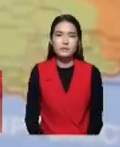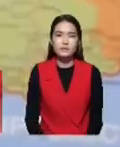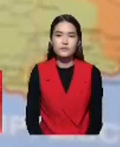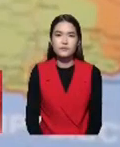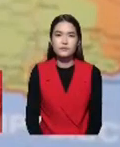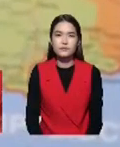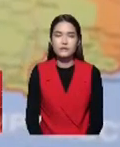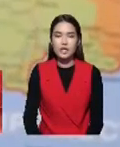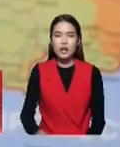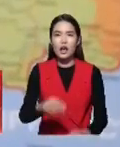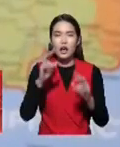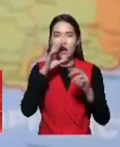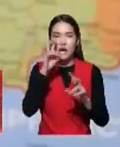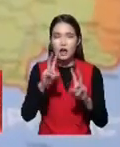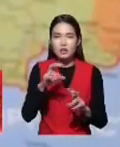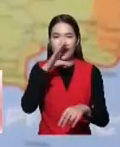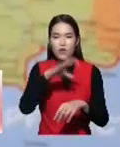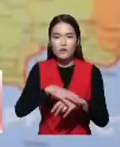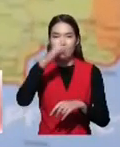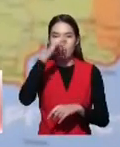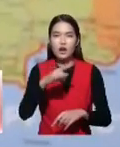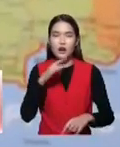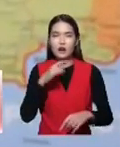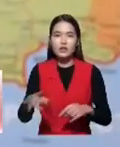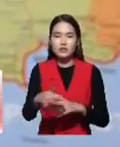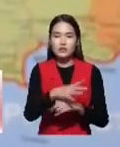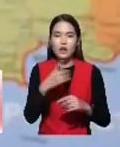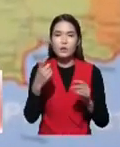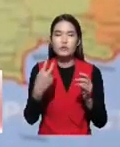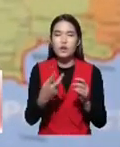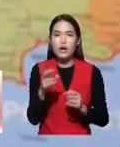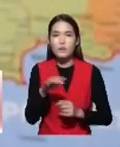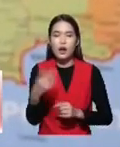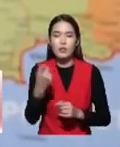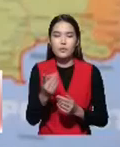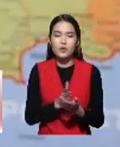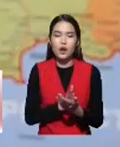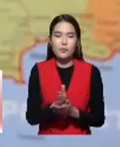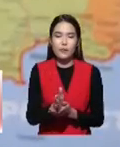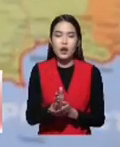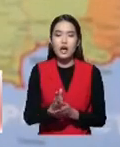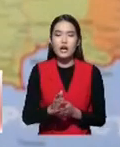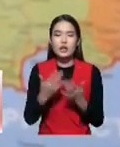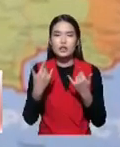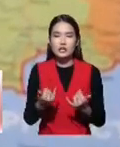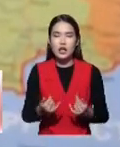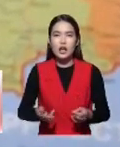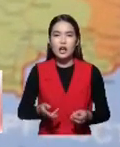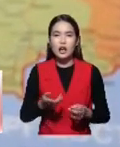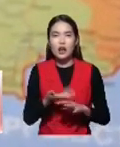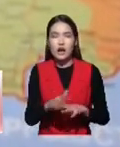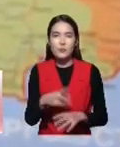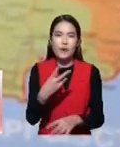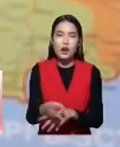Аталған факты Қазақстан Республикасы қылмыстық кодексінің 107 бабының 1 бөлігі денсаулыққа қасақана ауырлығы орташа